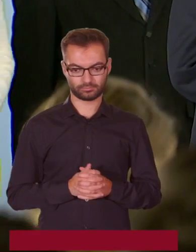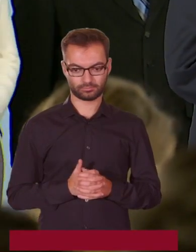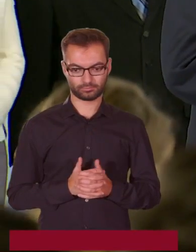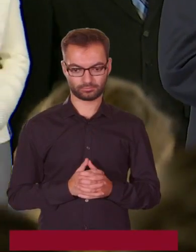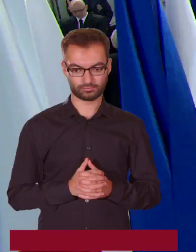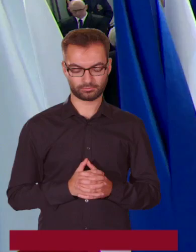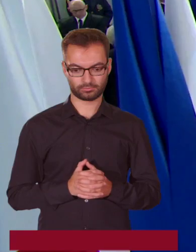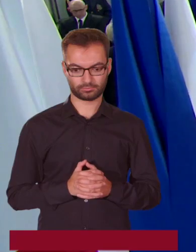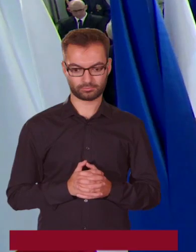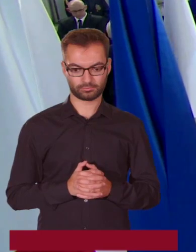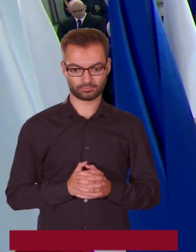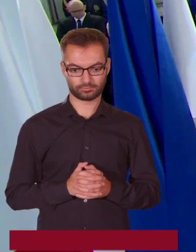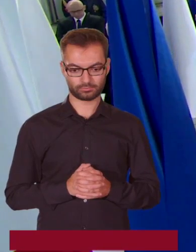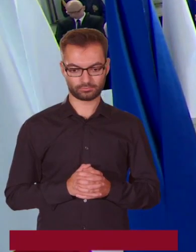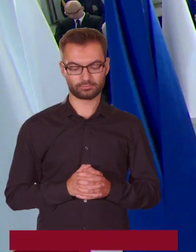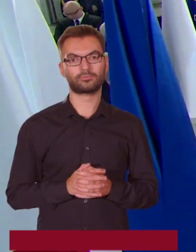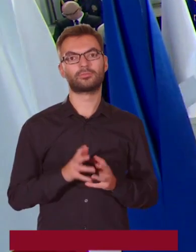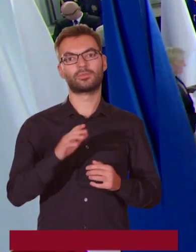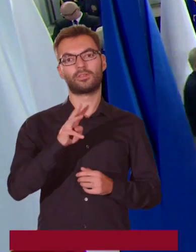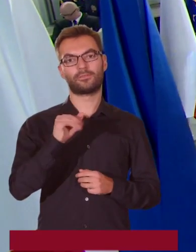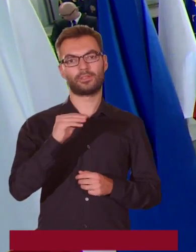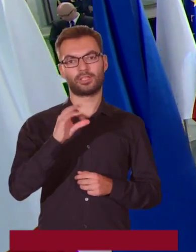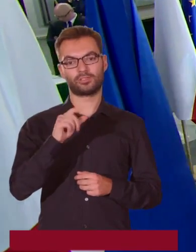Poproszę pana Wiesława Stanisława Janczyka.